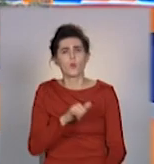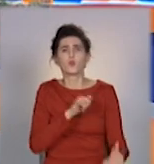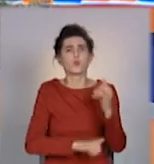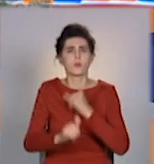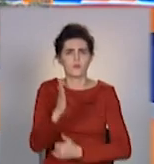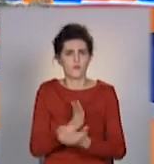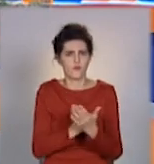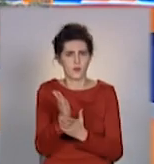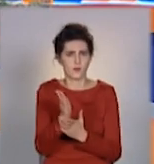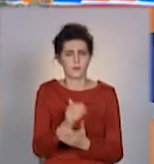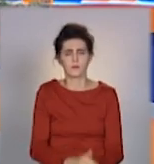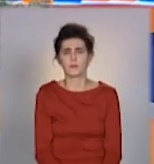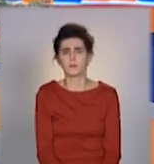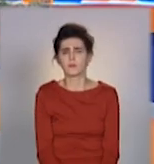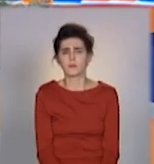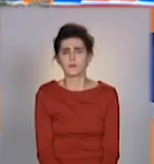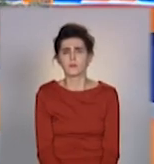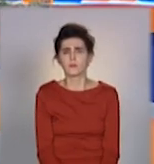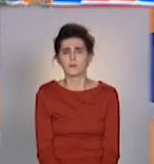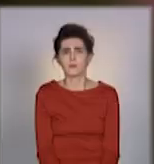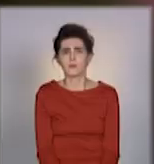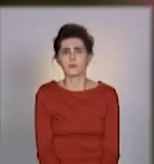з'ясовувала Валентина Чурікова.